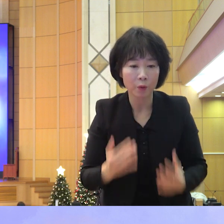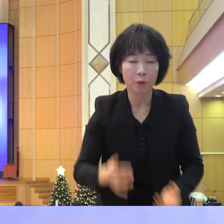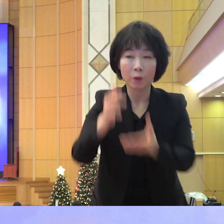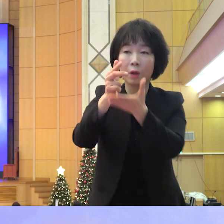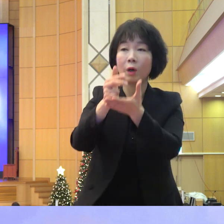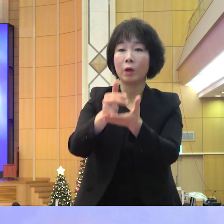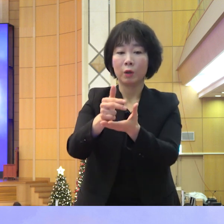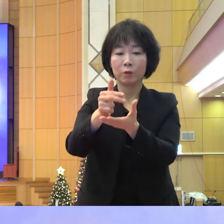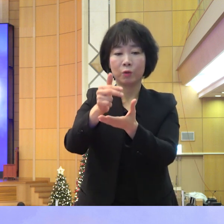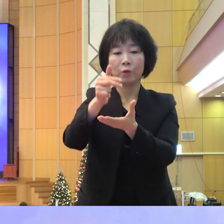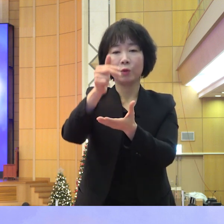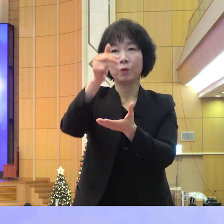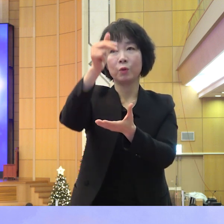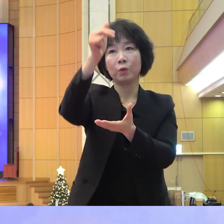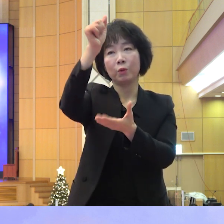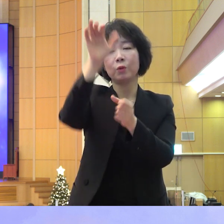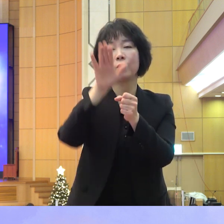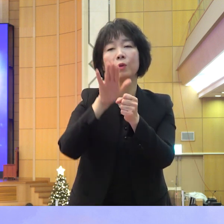나요.